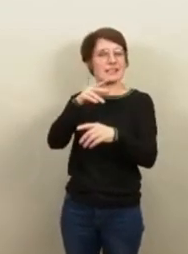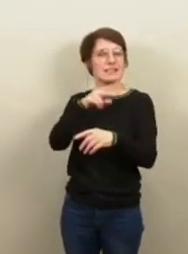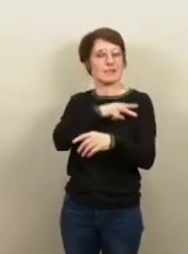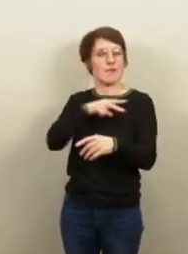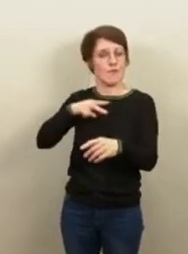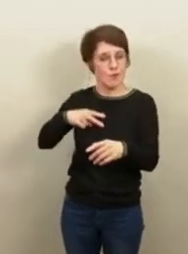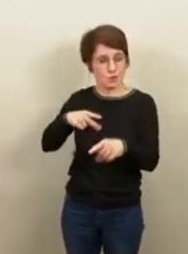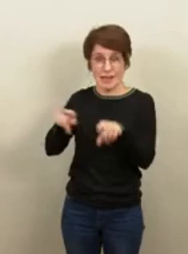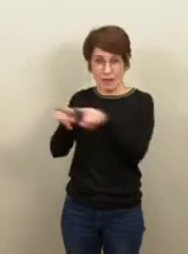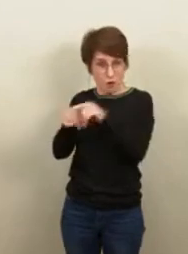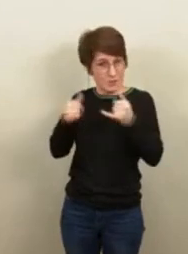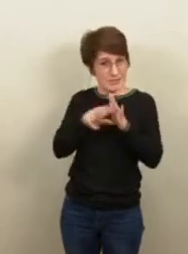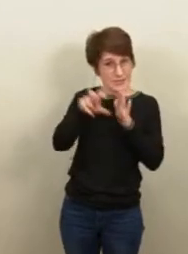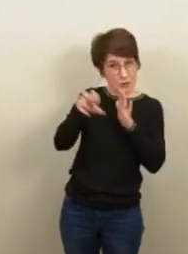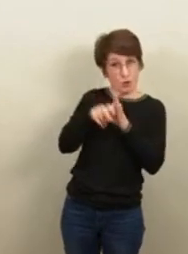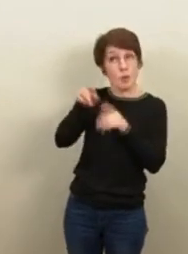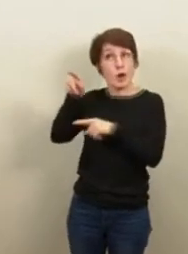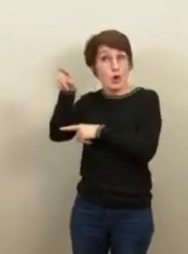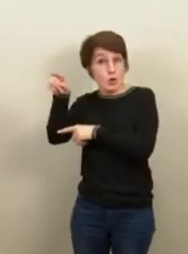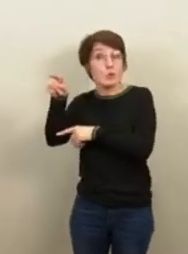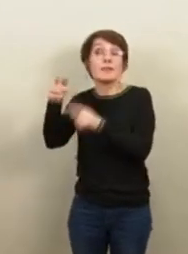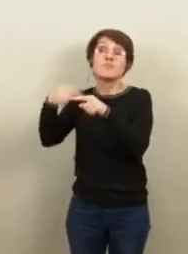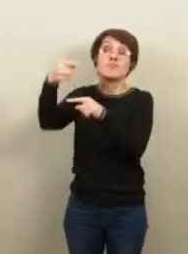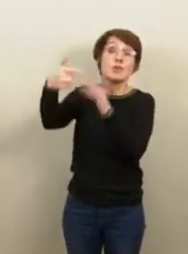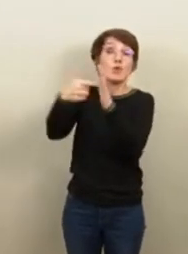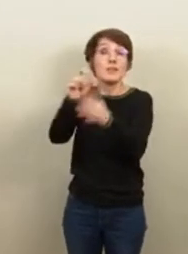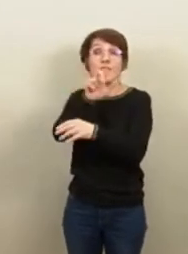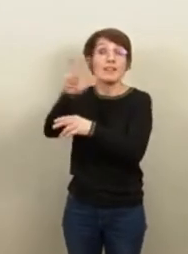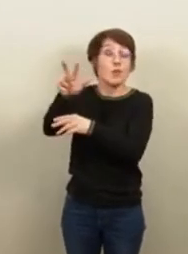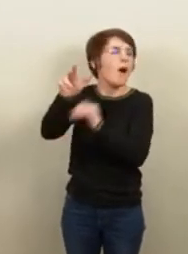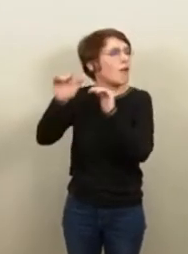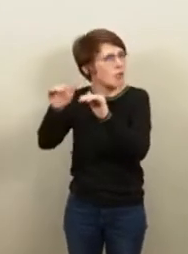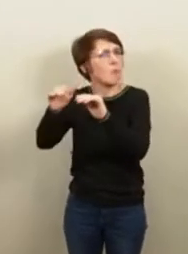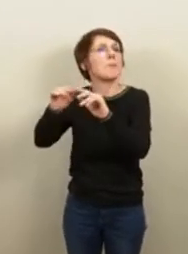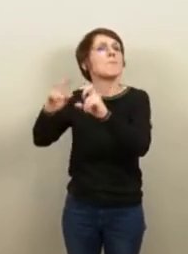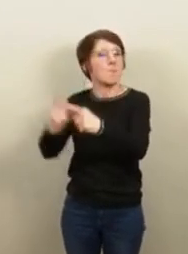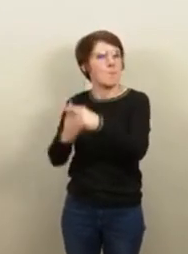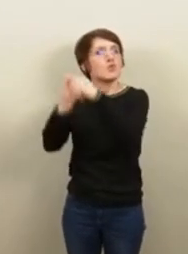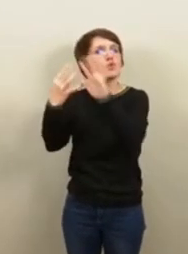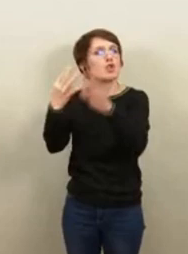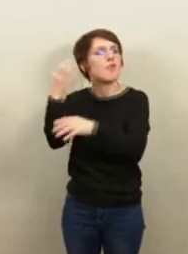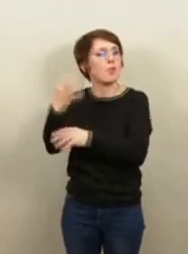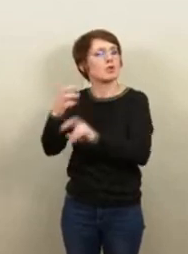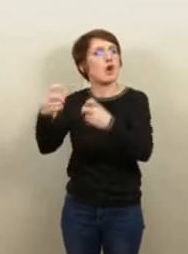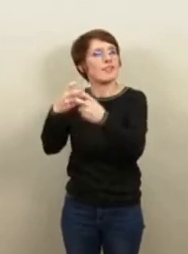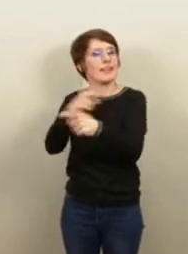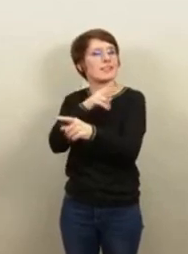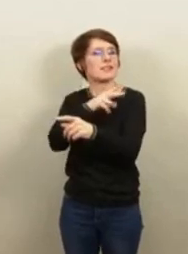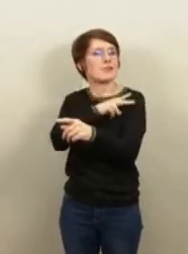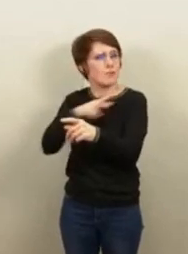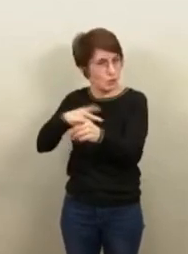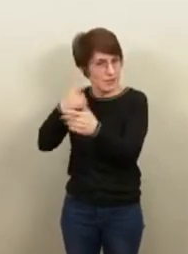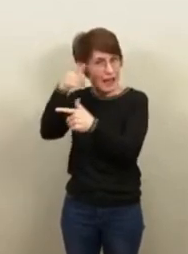en 2022 paierait en 2023, malgré une augmentation de 9 % de la taxe foncière à Lyon qui fait